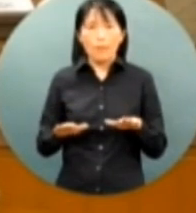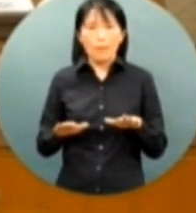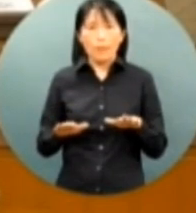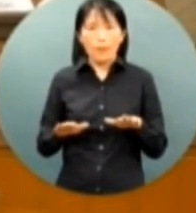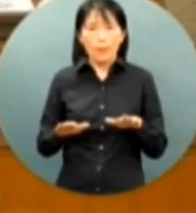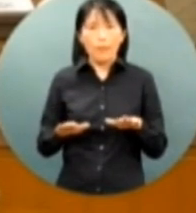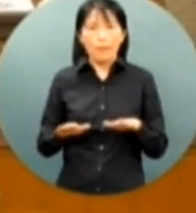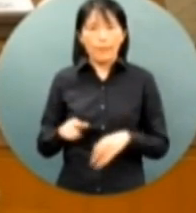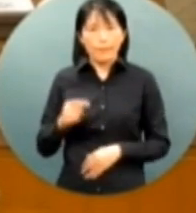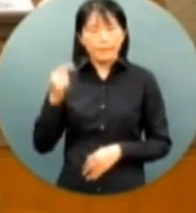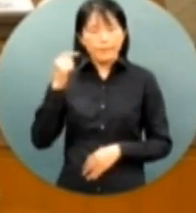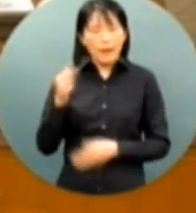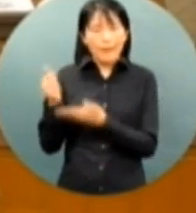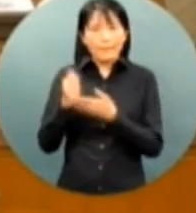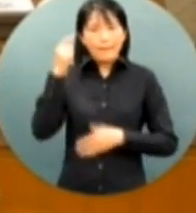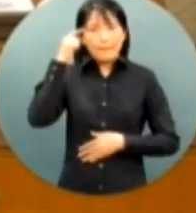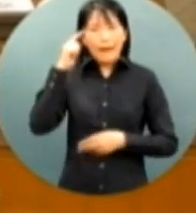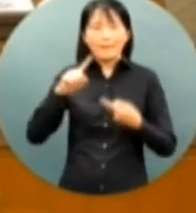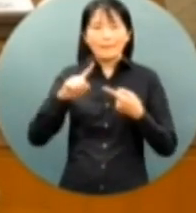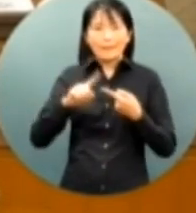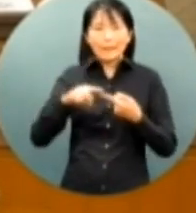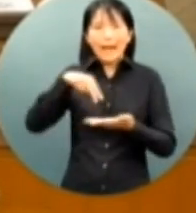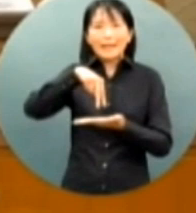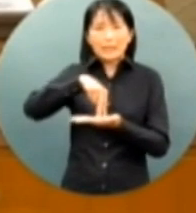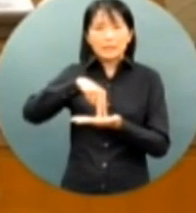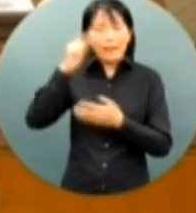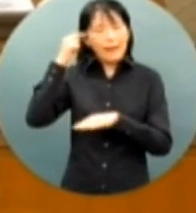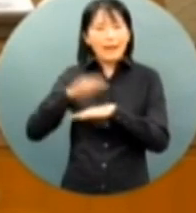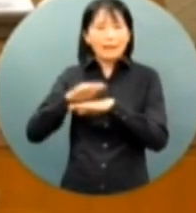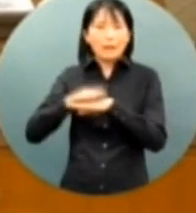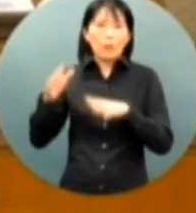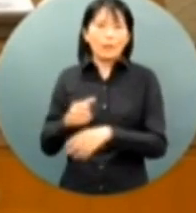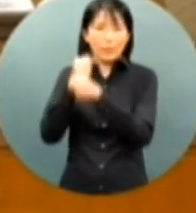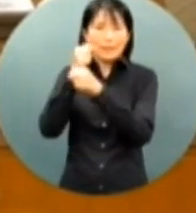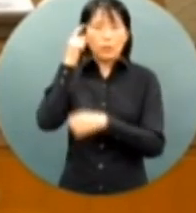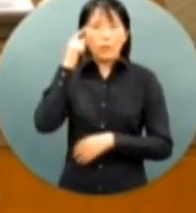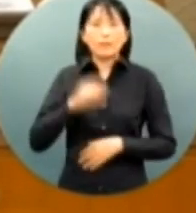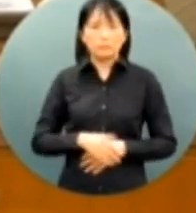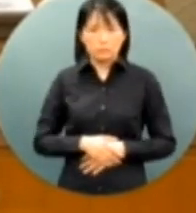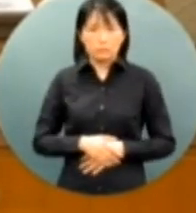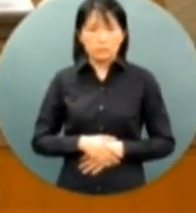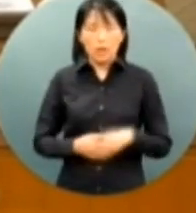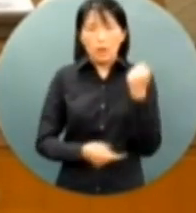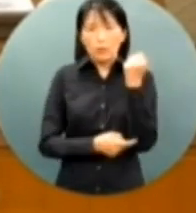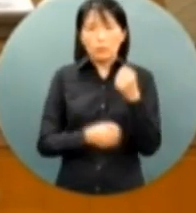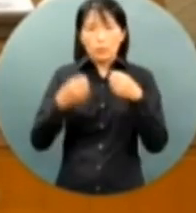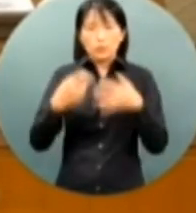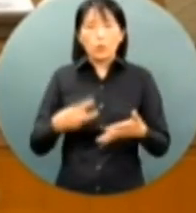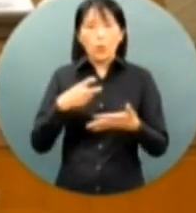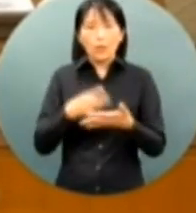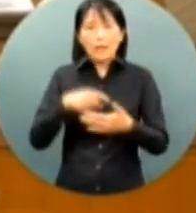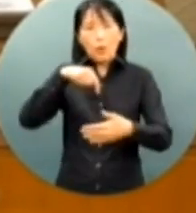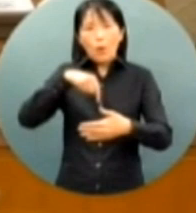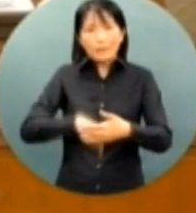お立場からそうした見解を取りまとめられたものだと思います。もともとそういう条例の中で設定され